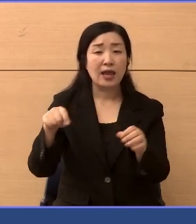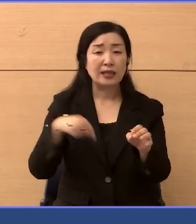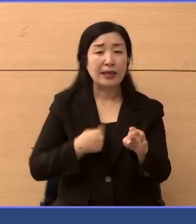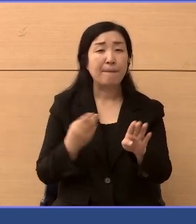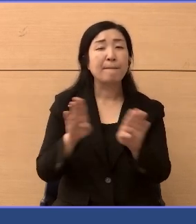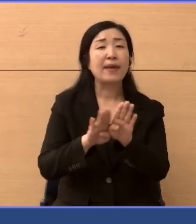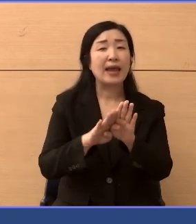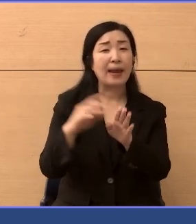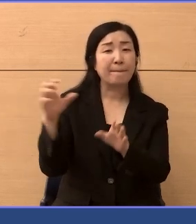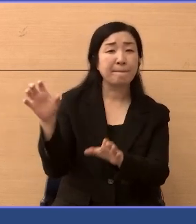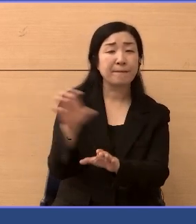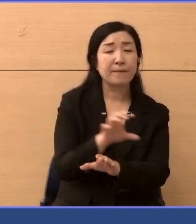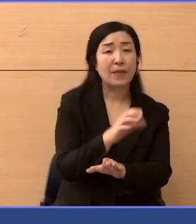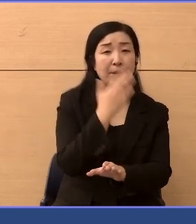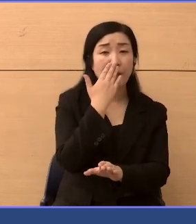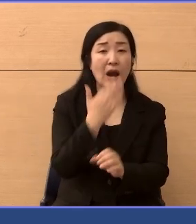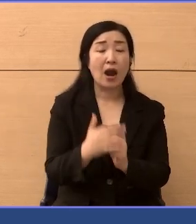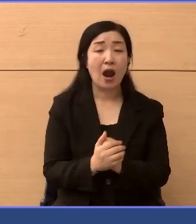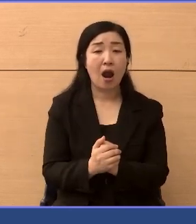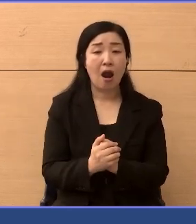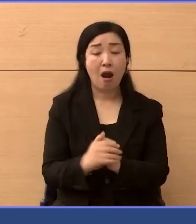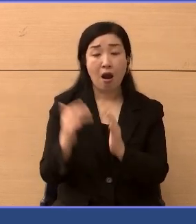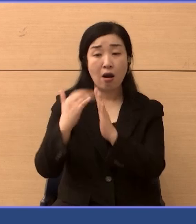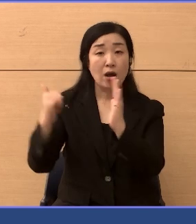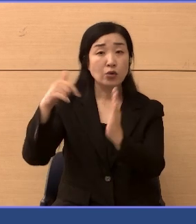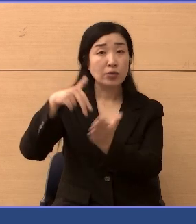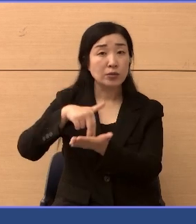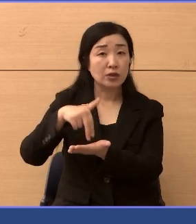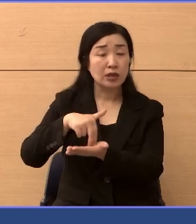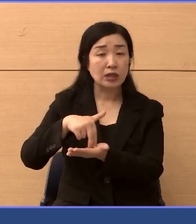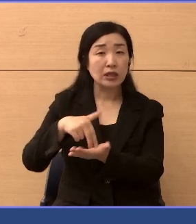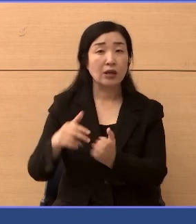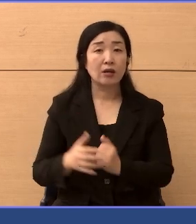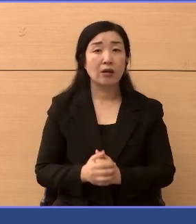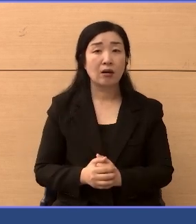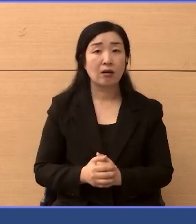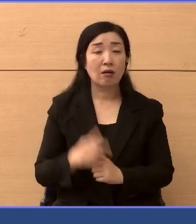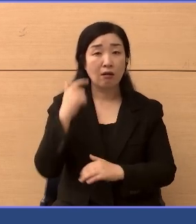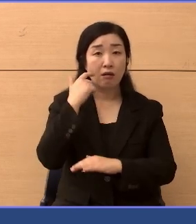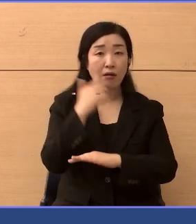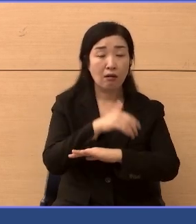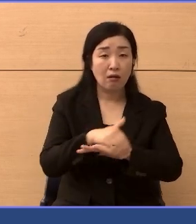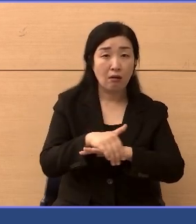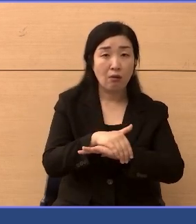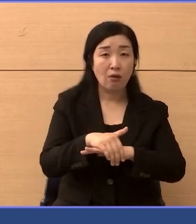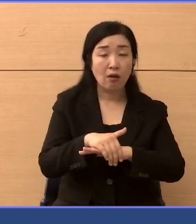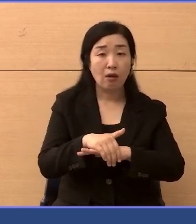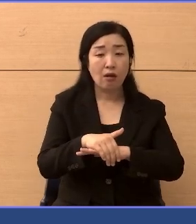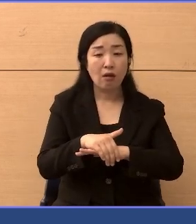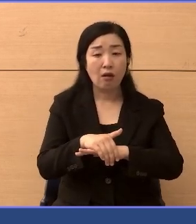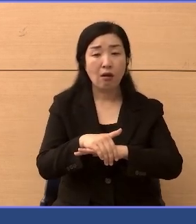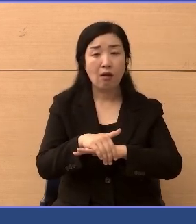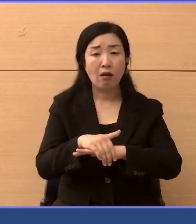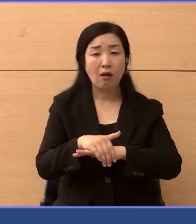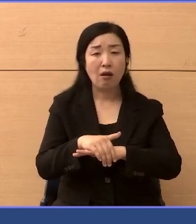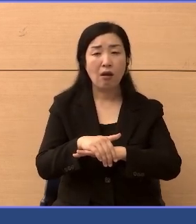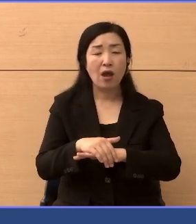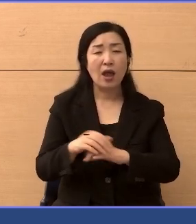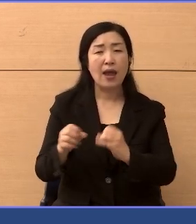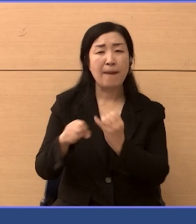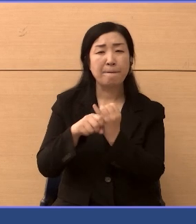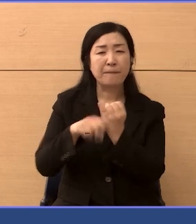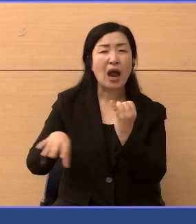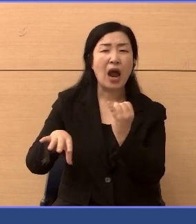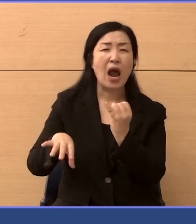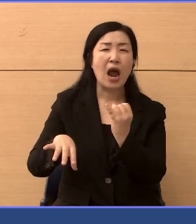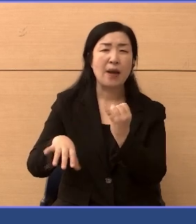planning. By 필요합니다. that I mean 가족 차원에서 생각을 making 해본다면 appropriate 일종의 레거시 계획, wills and financial 유산 계획이 planning, setting up